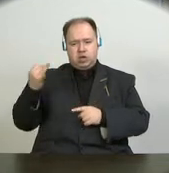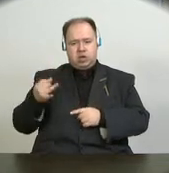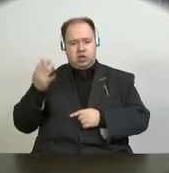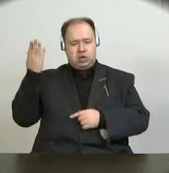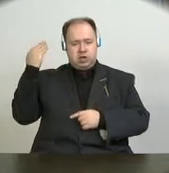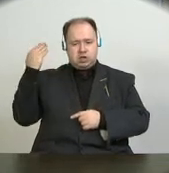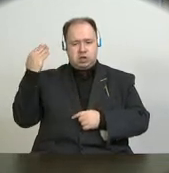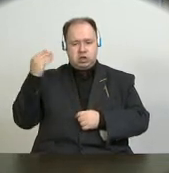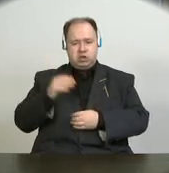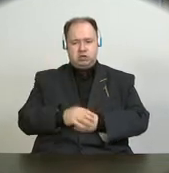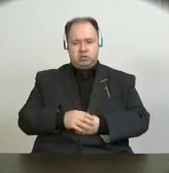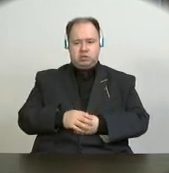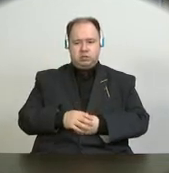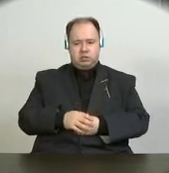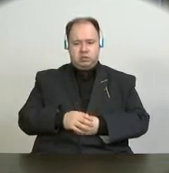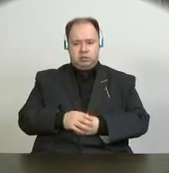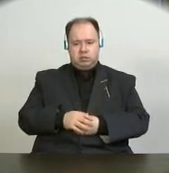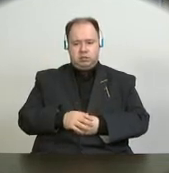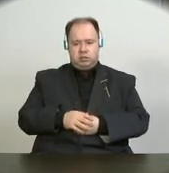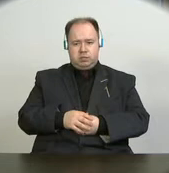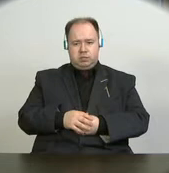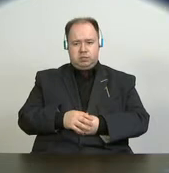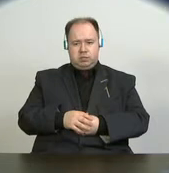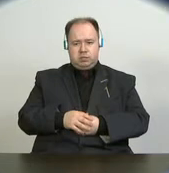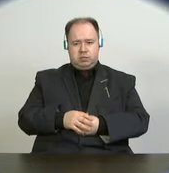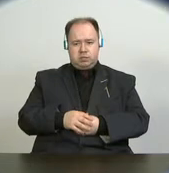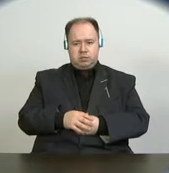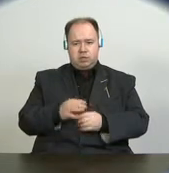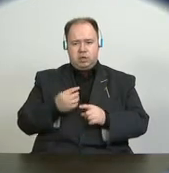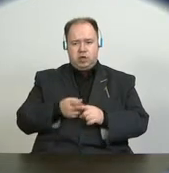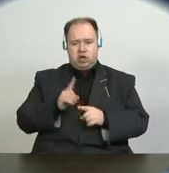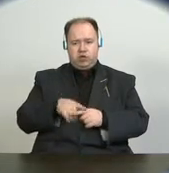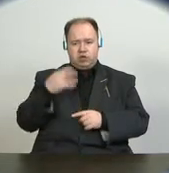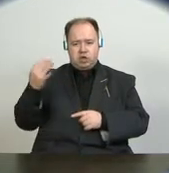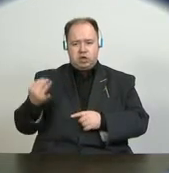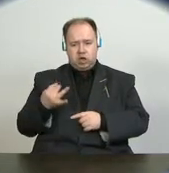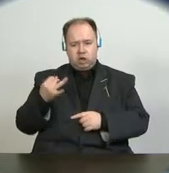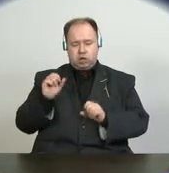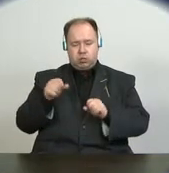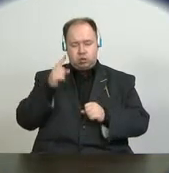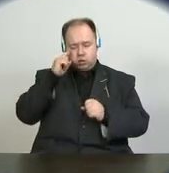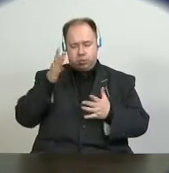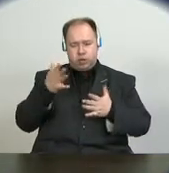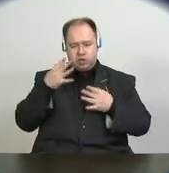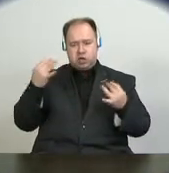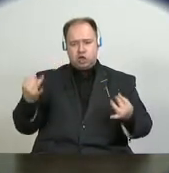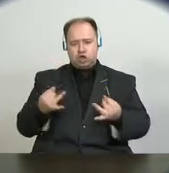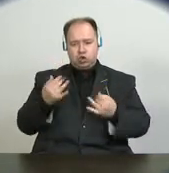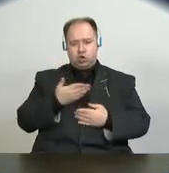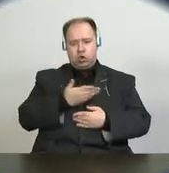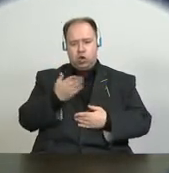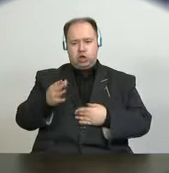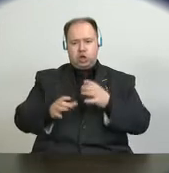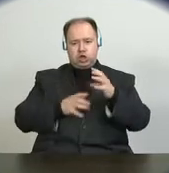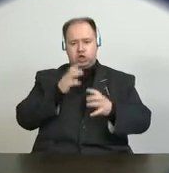как hartz of iron или europa universalis где можно понять историю нашей цивилизации не